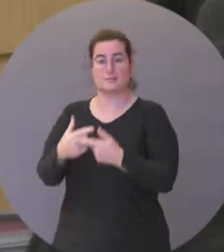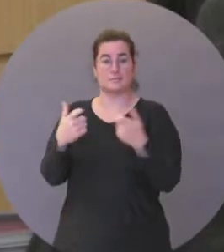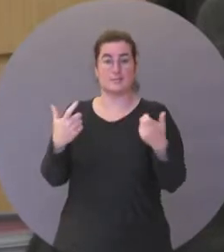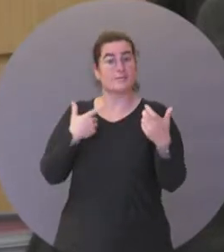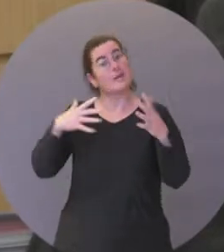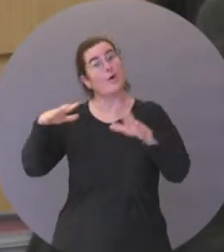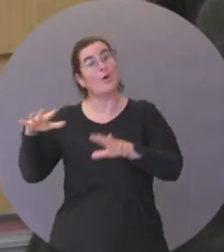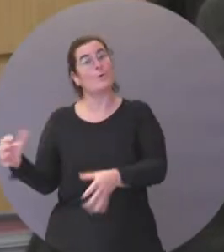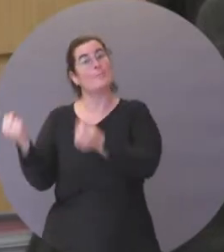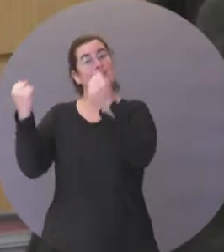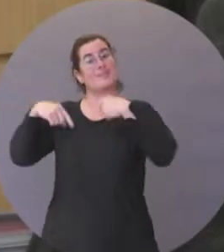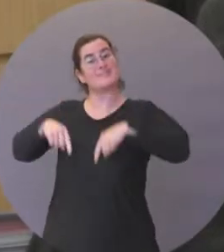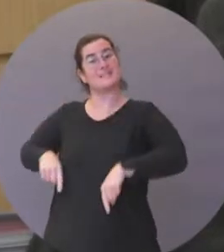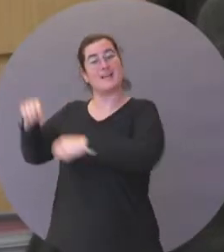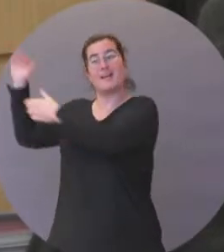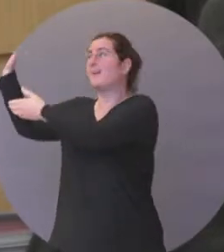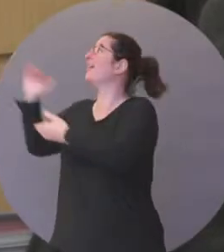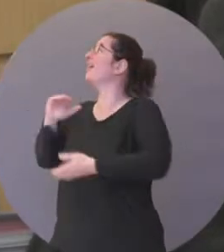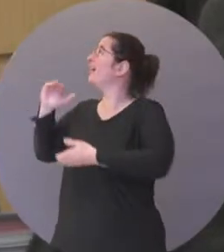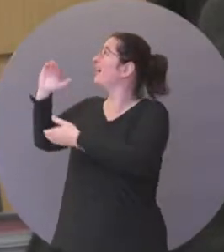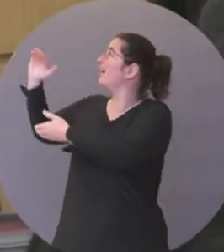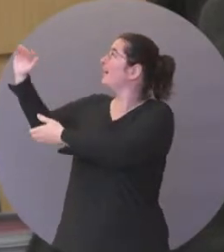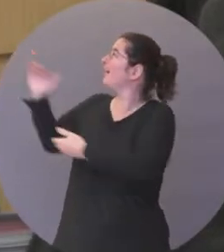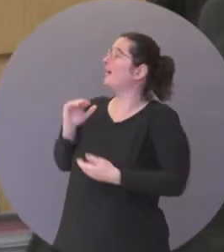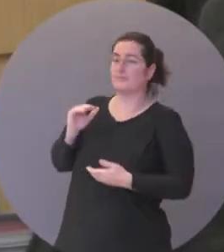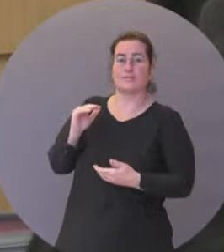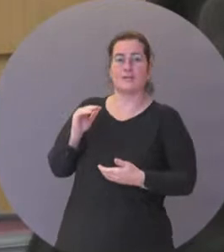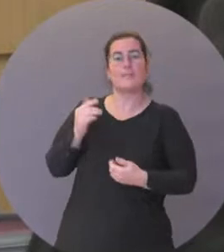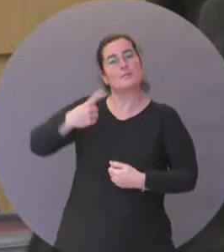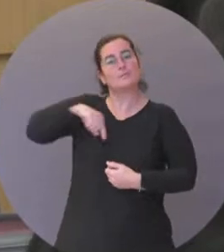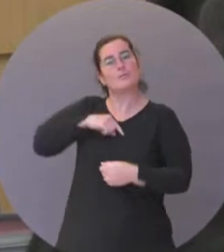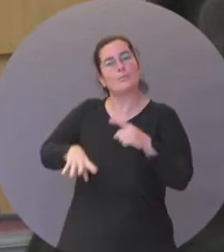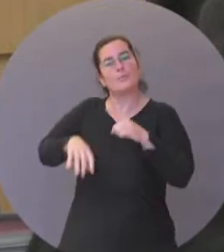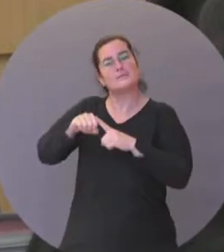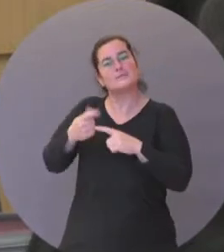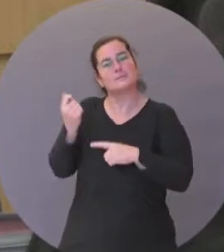compétences sans compensation vers nos collectivités